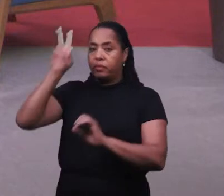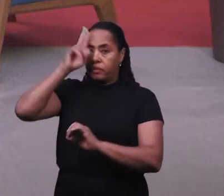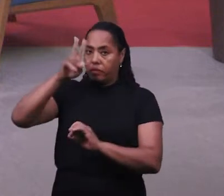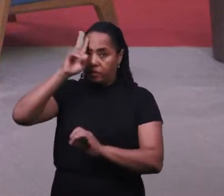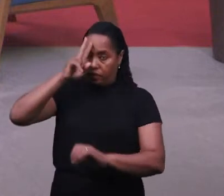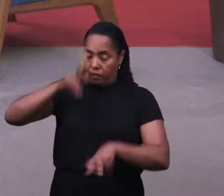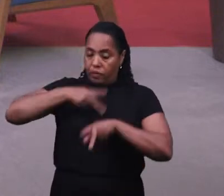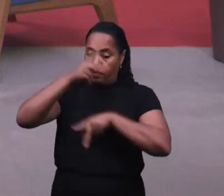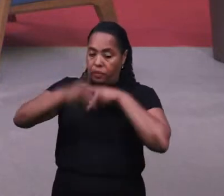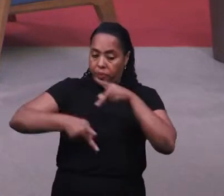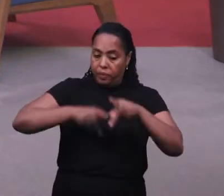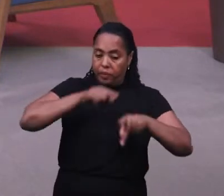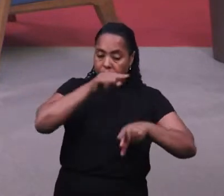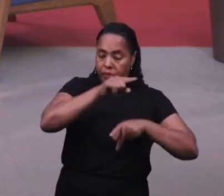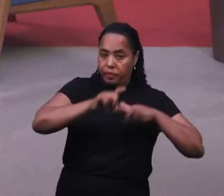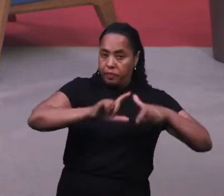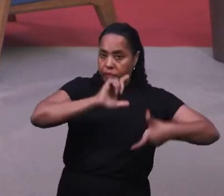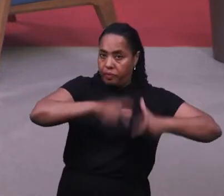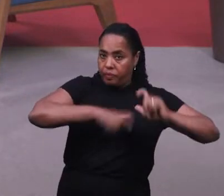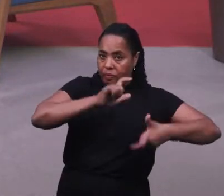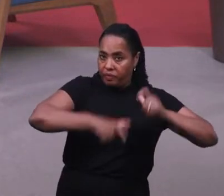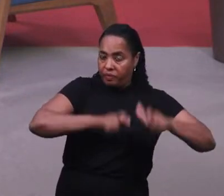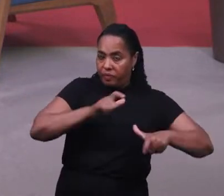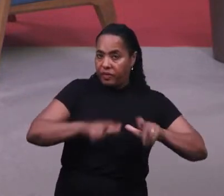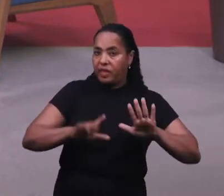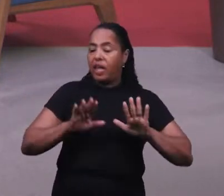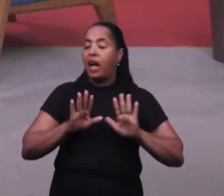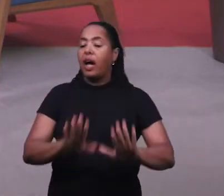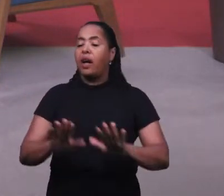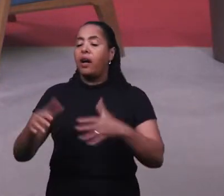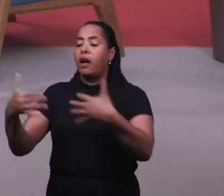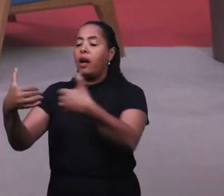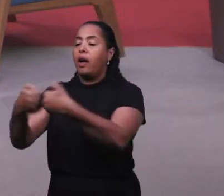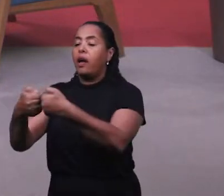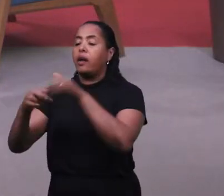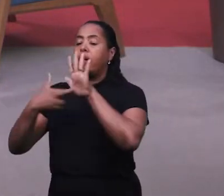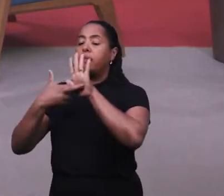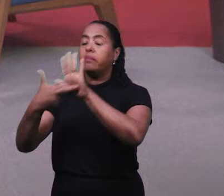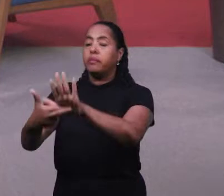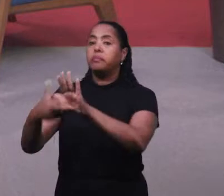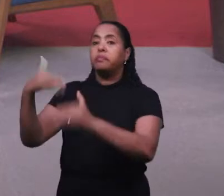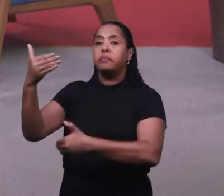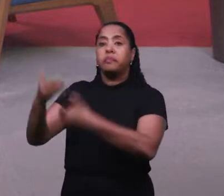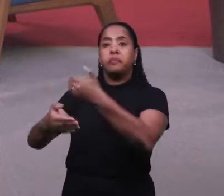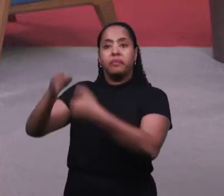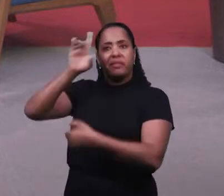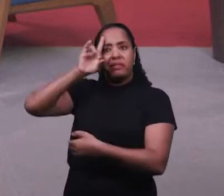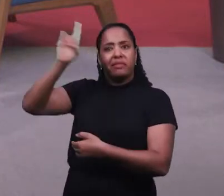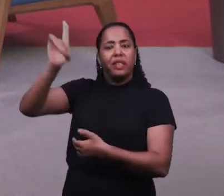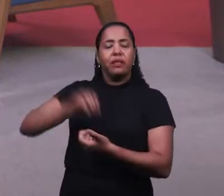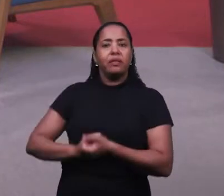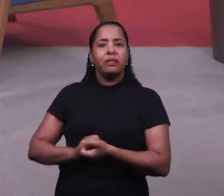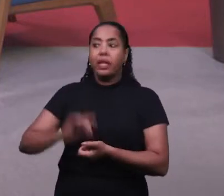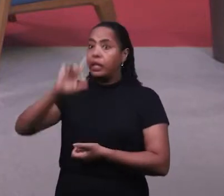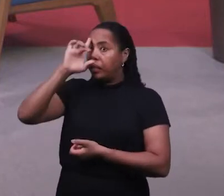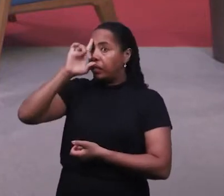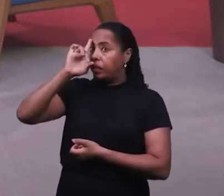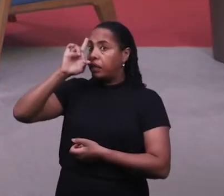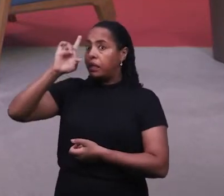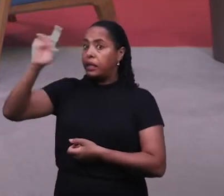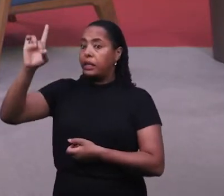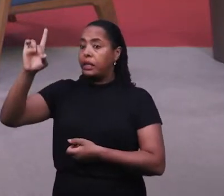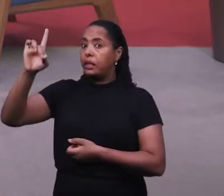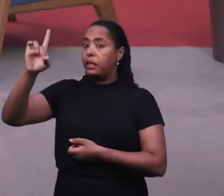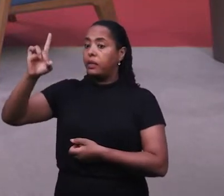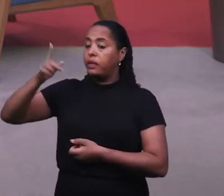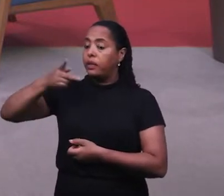historique, pour le peuple d'Israël, l'arche, elle était la présence de Dieu.